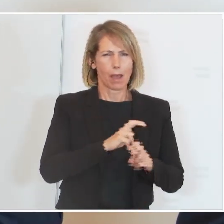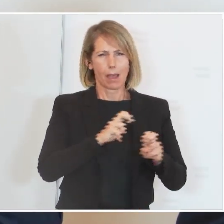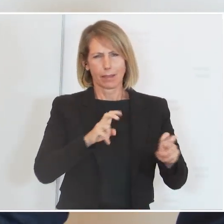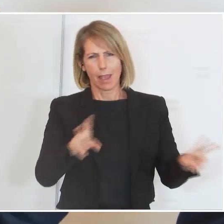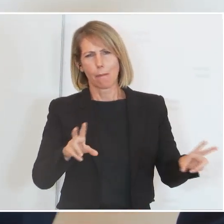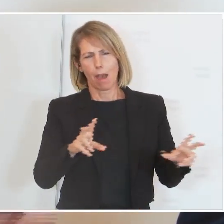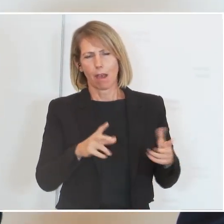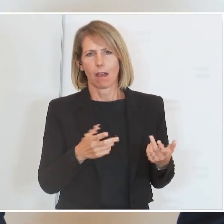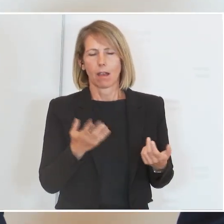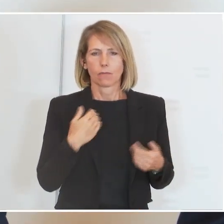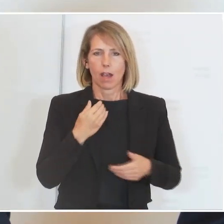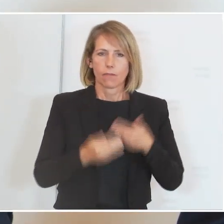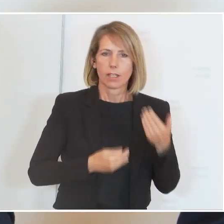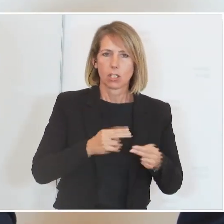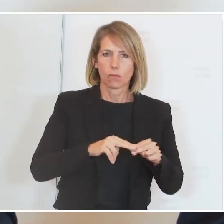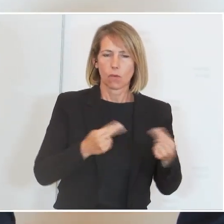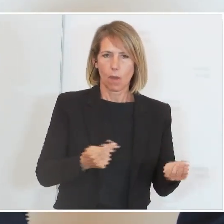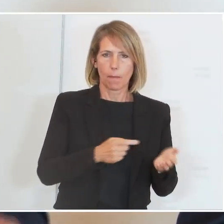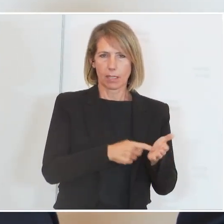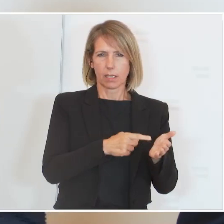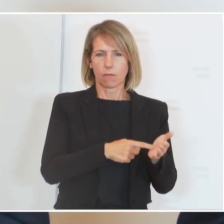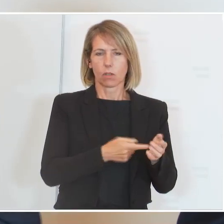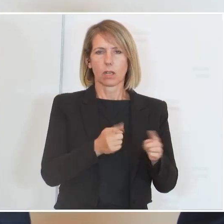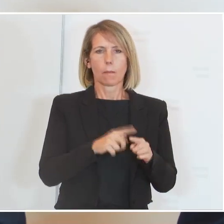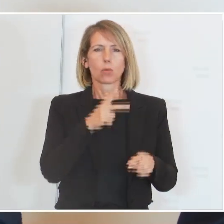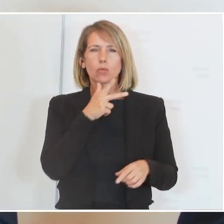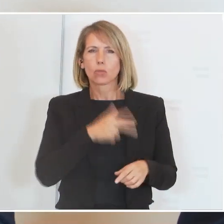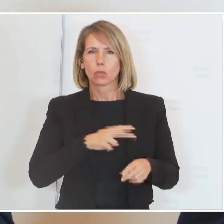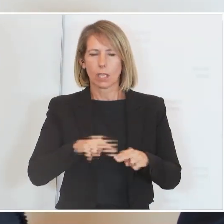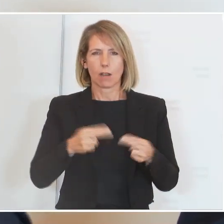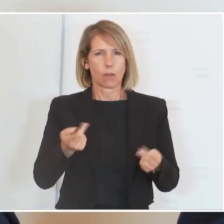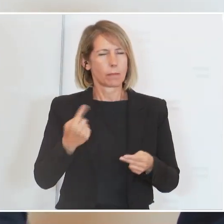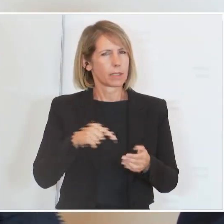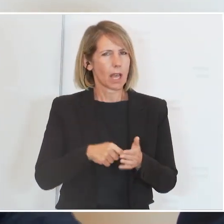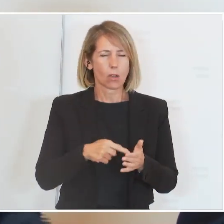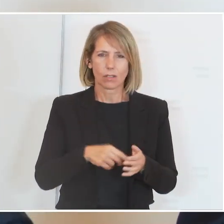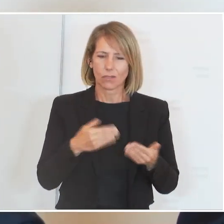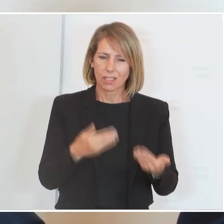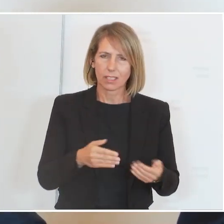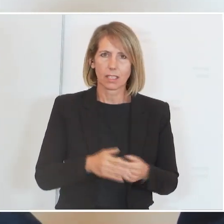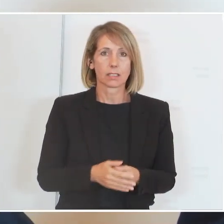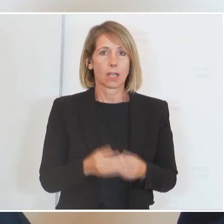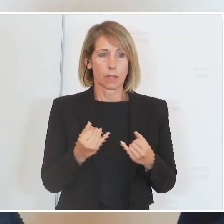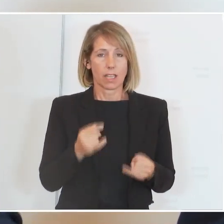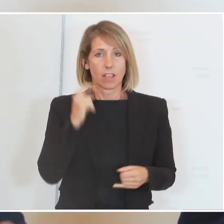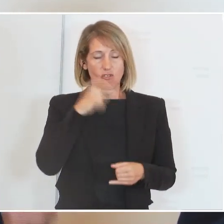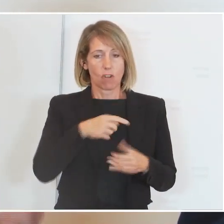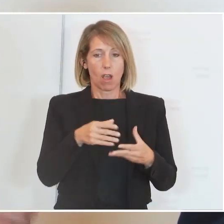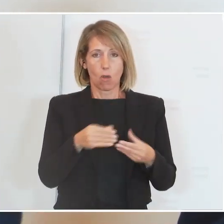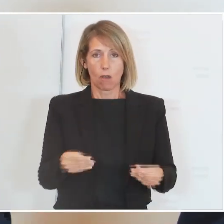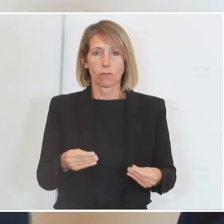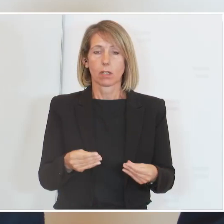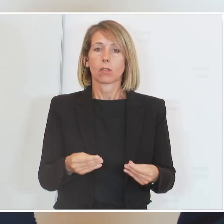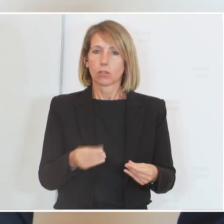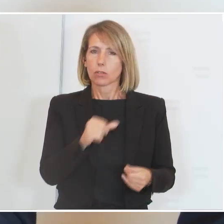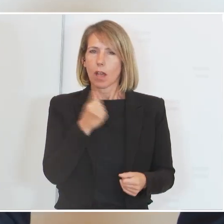Es wurde von Wirtschaftsverbänden genauso gefordert wie von Sozialverbänden. Und wenn man es, wie gesagt, schlau auflöst, meine ich vom Ergebnis her auch